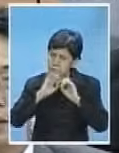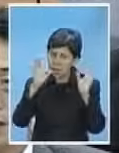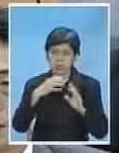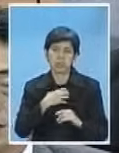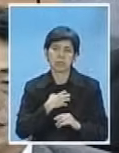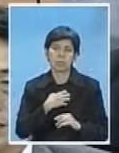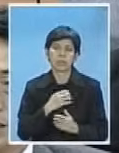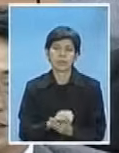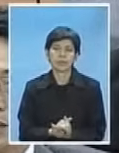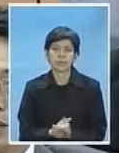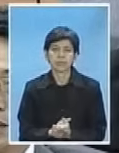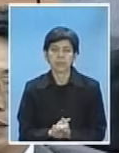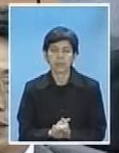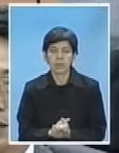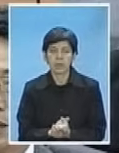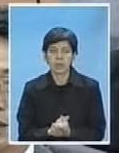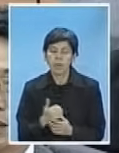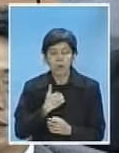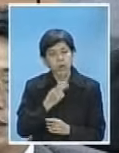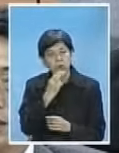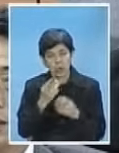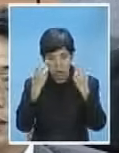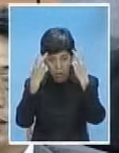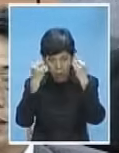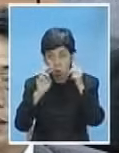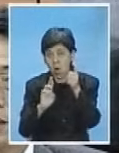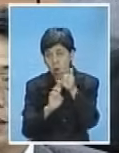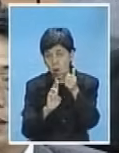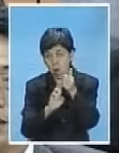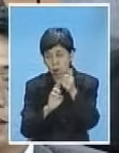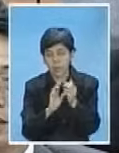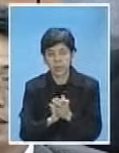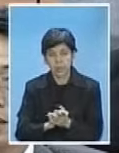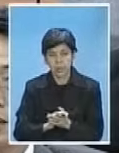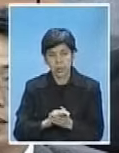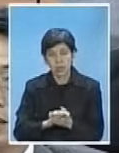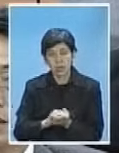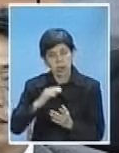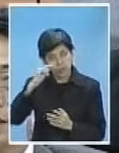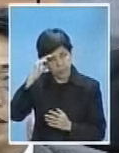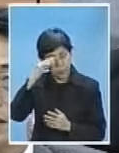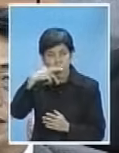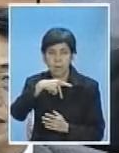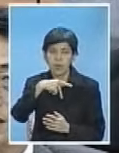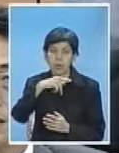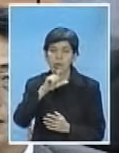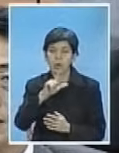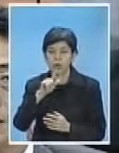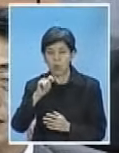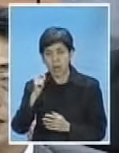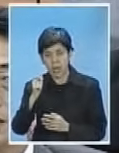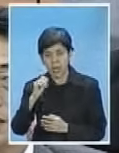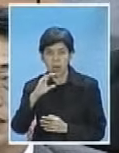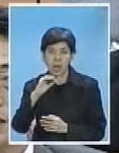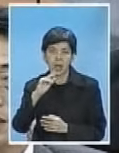ชัดเพราะเมื่อได้ฟังท่านรองนายกรัฐมนตรีท่านพลตำรวจโควิดพูดผมก็เป็นห่ว